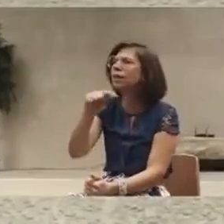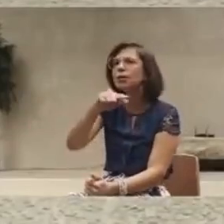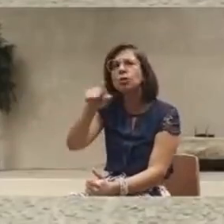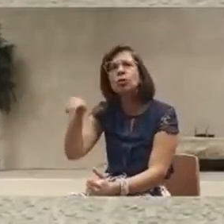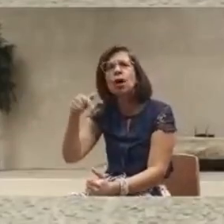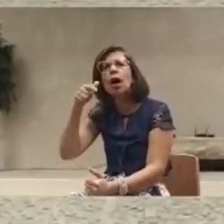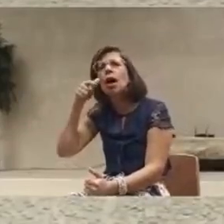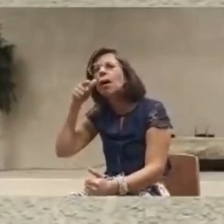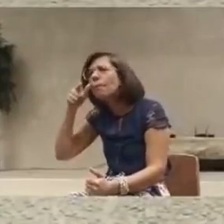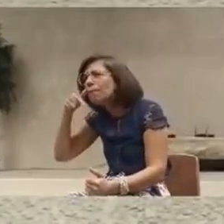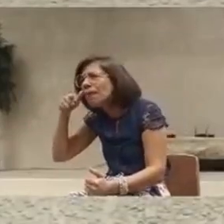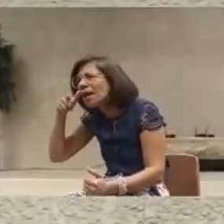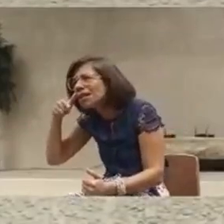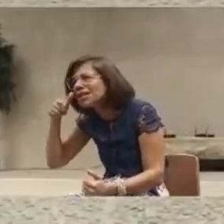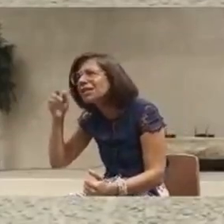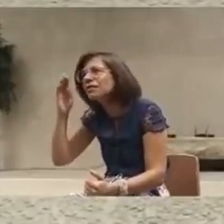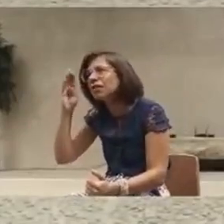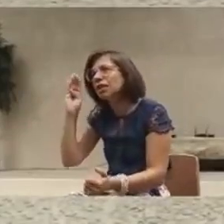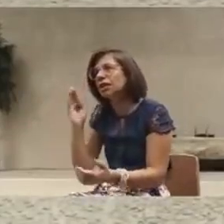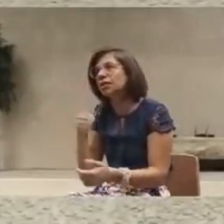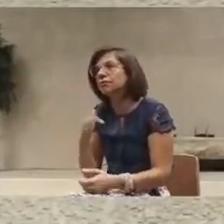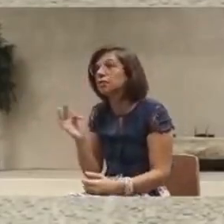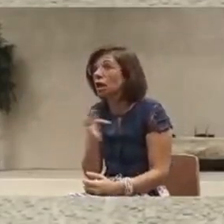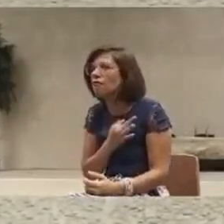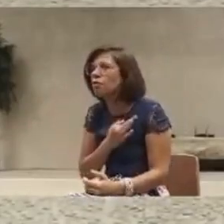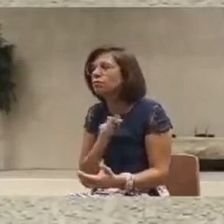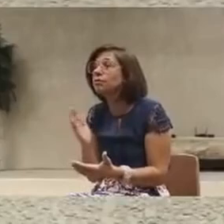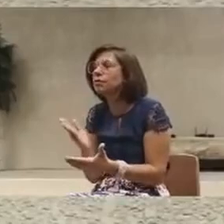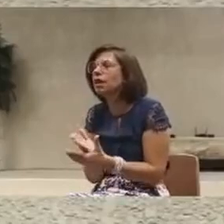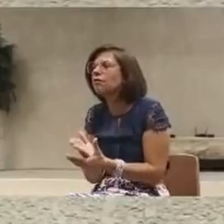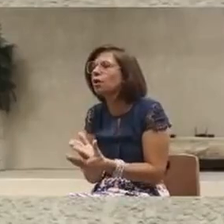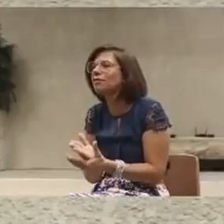la foi. Avançons. Courons même.